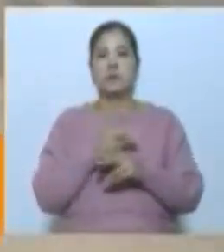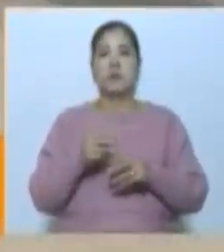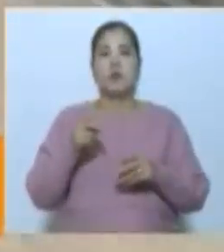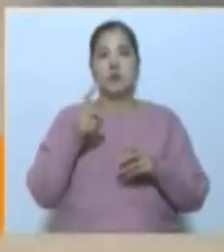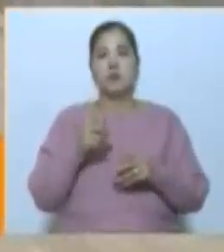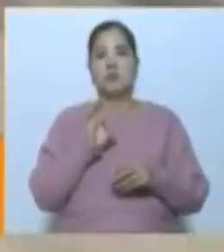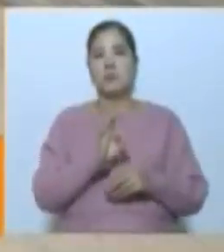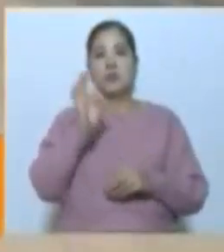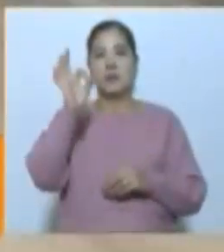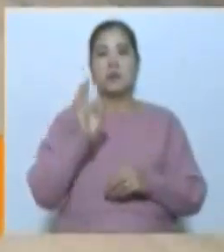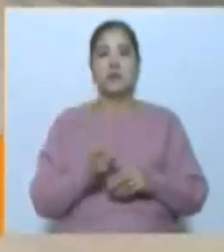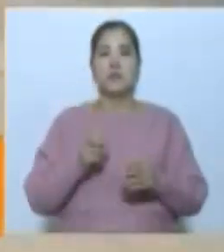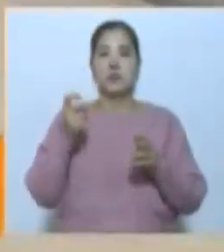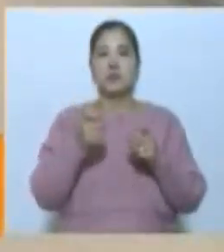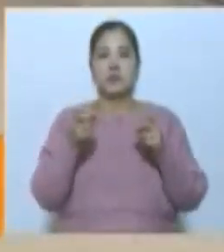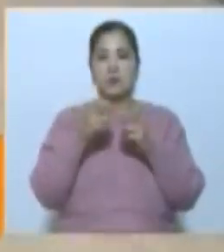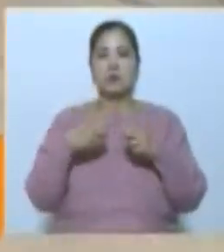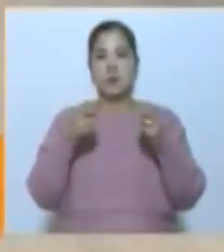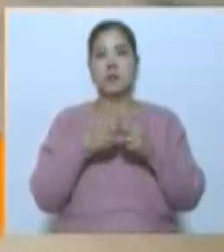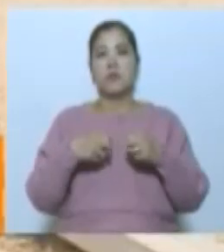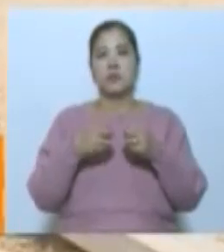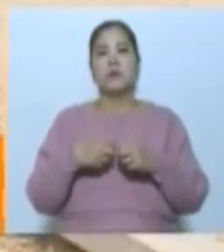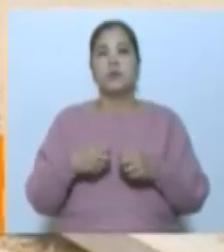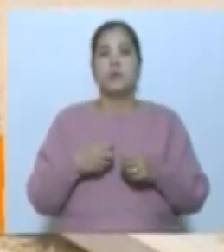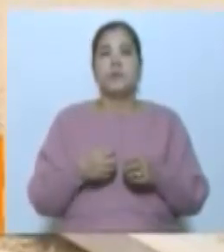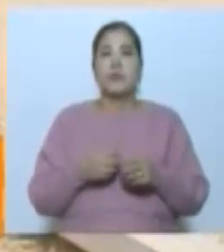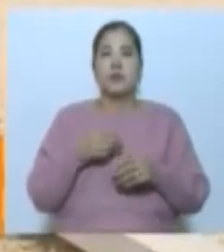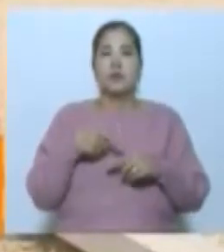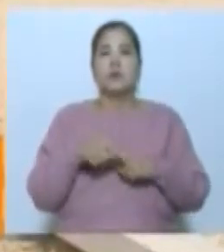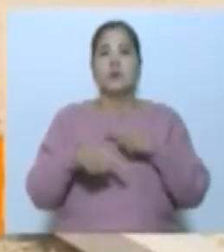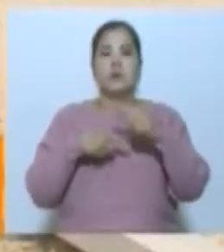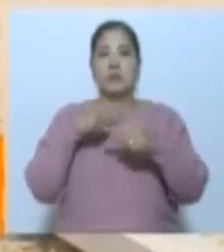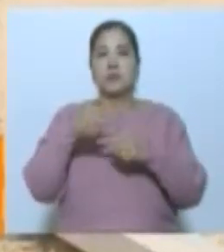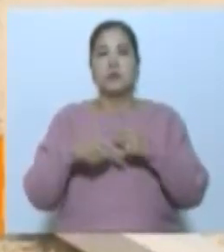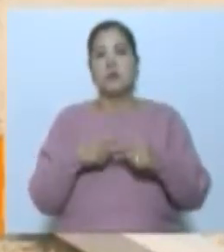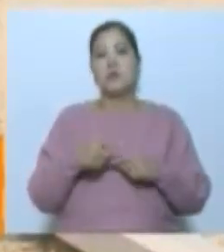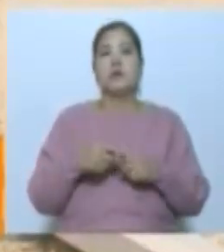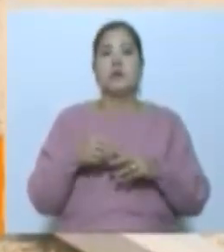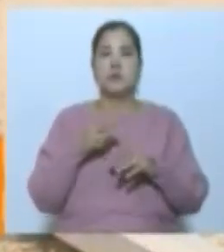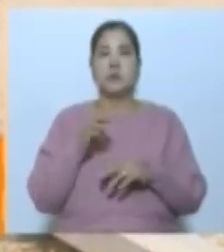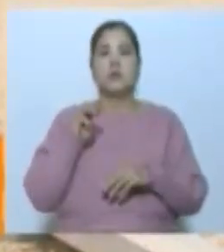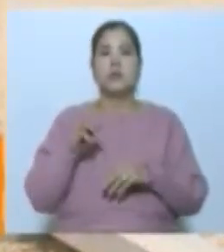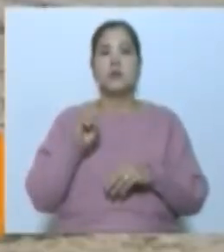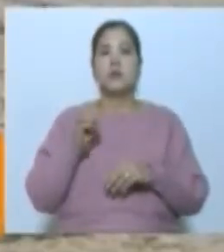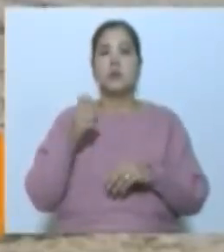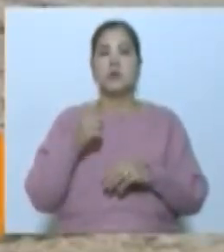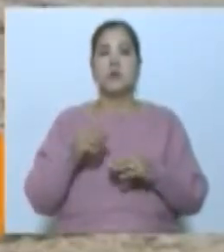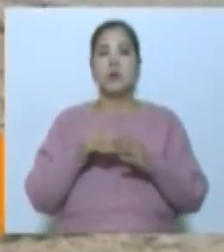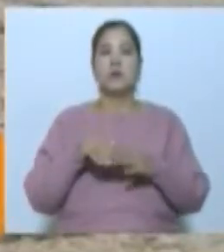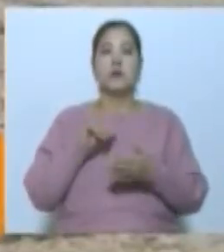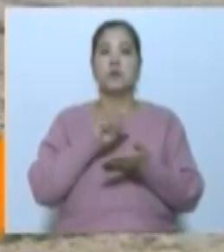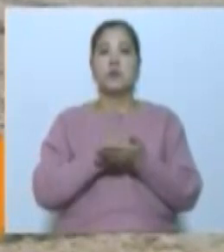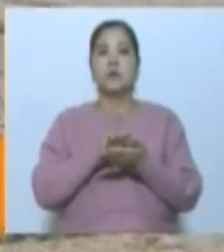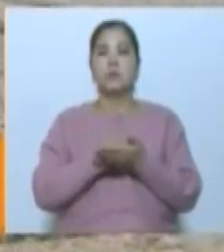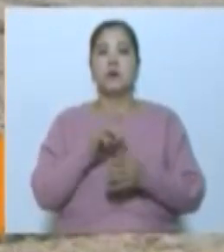тексеріледі. Айта кетейік, заңнамаға енген өзгерістерге байланысты былтырдан бастап орташа жөндеуге арналған техникалық құжаттама барлық автомобиль